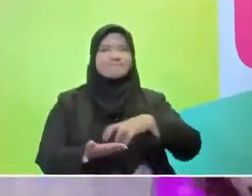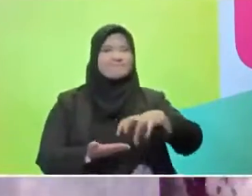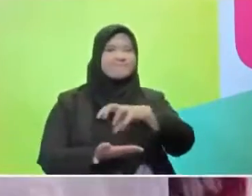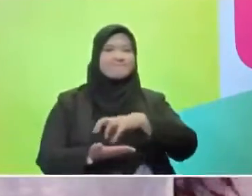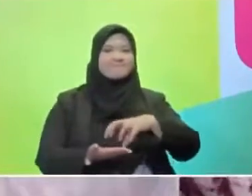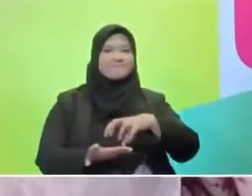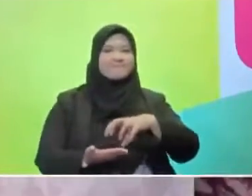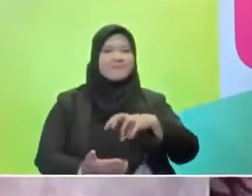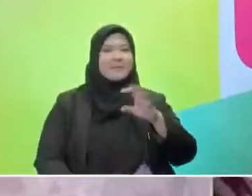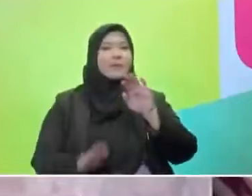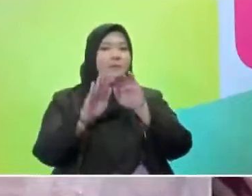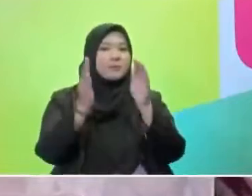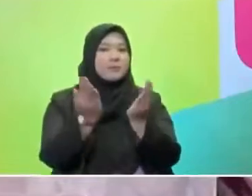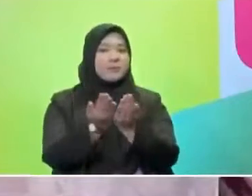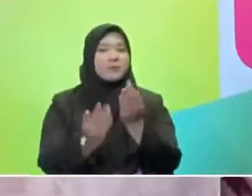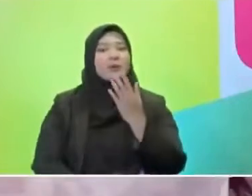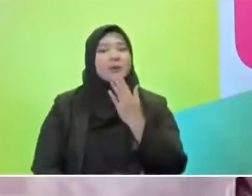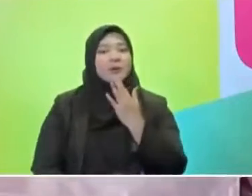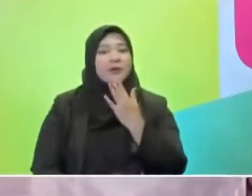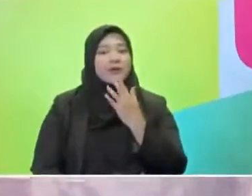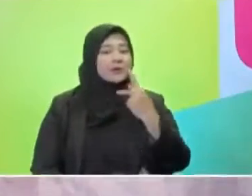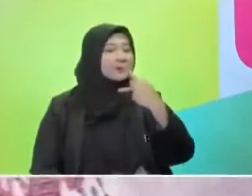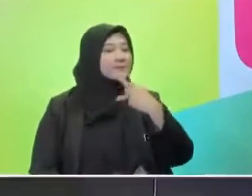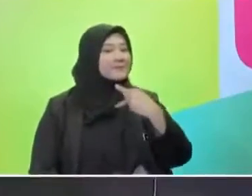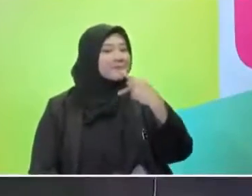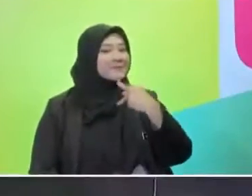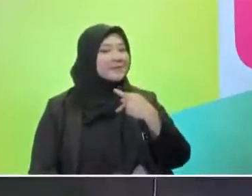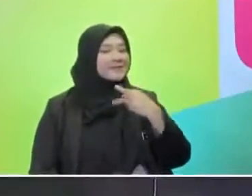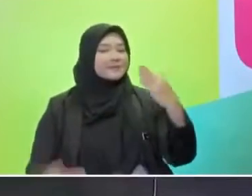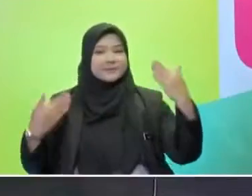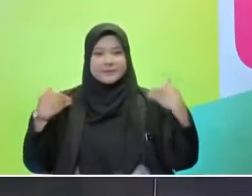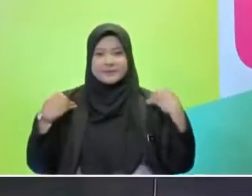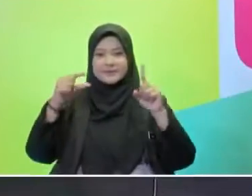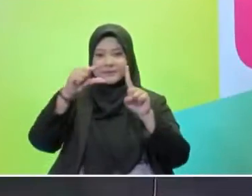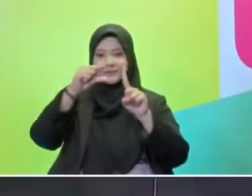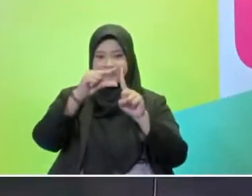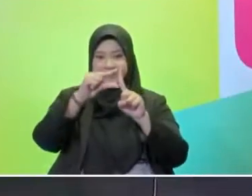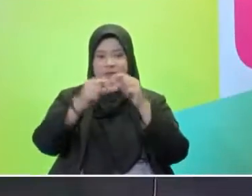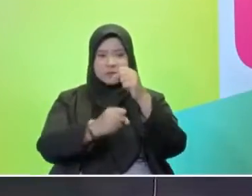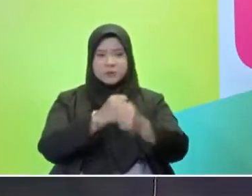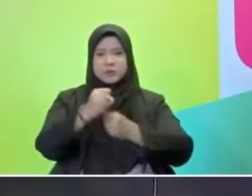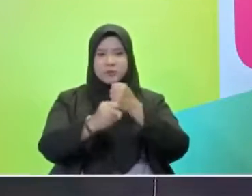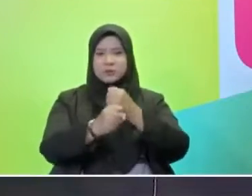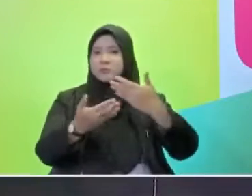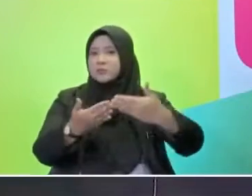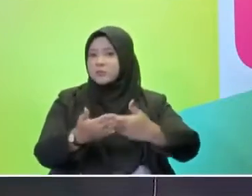Bola merah jambu. Tahun Baru Cina. Okey, mana Tahun Baru Cina? Okay, yang